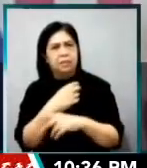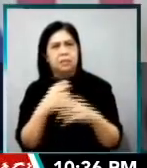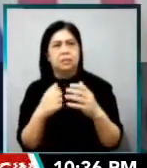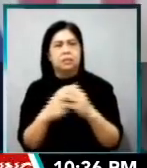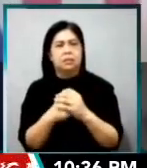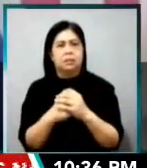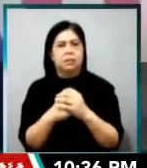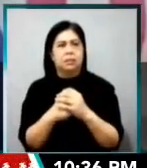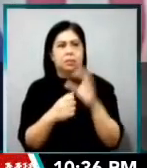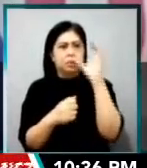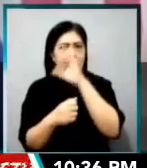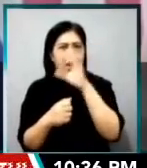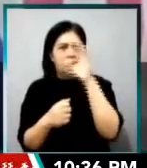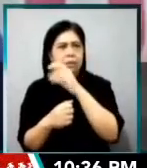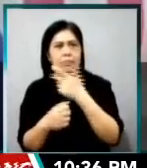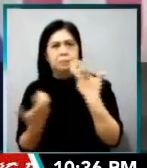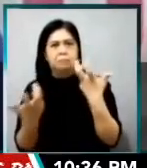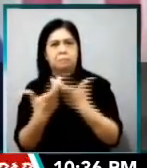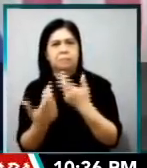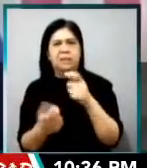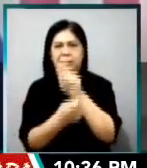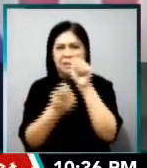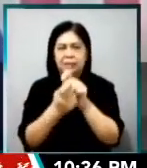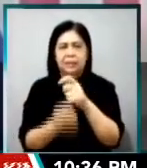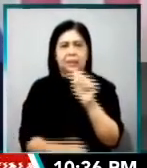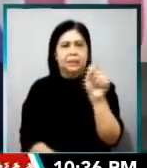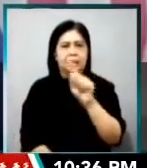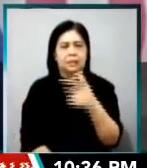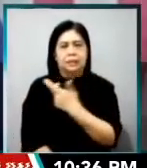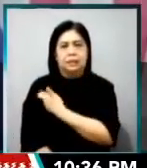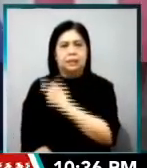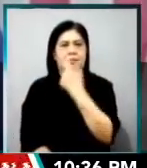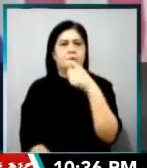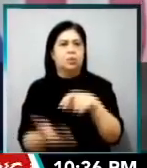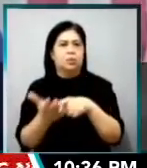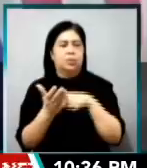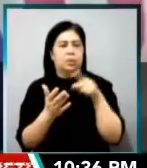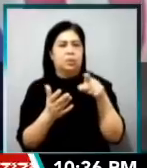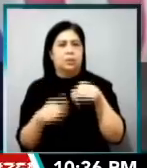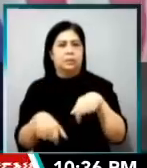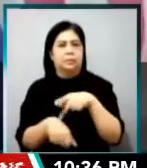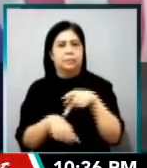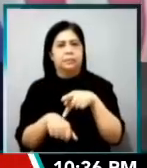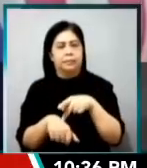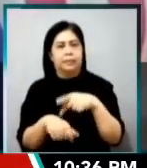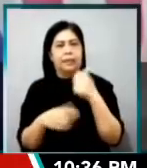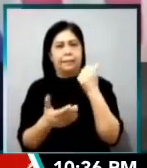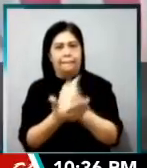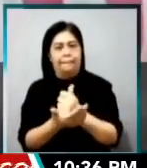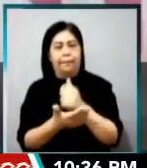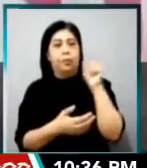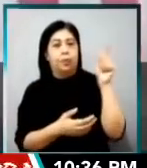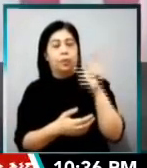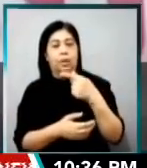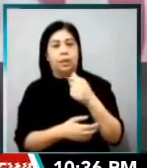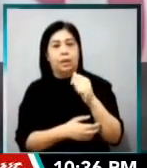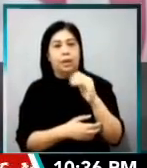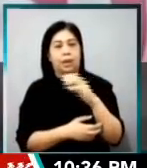maghanap ng vaccine. Specifically Astra kasi yun ang meron dito sa Pinas na accredited ng GACA at saka